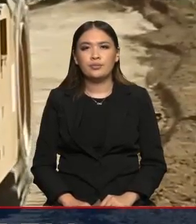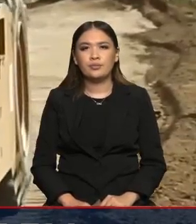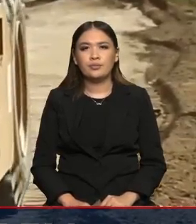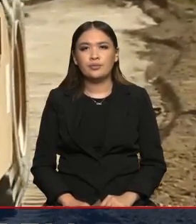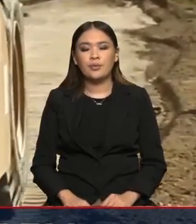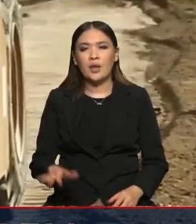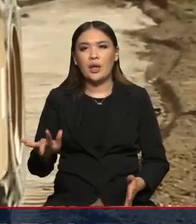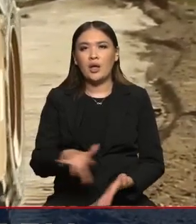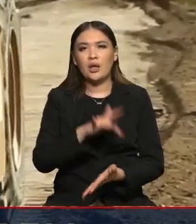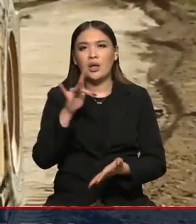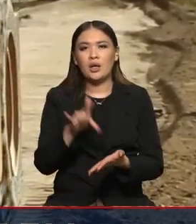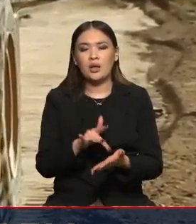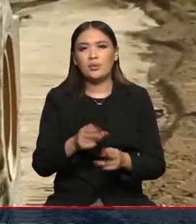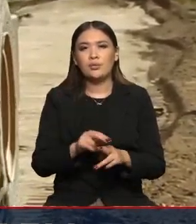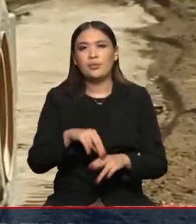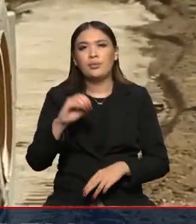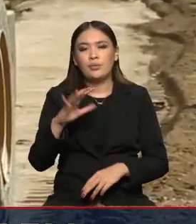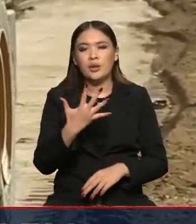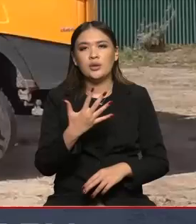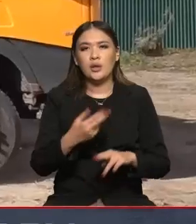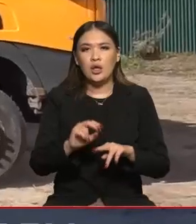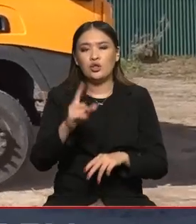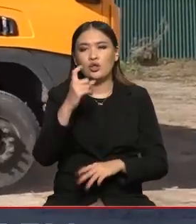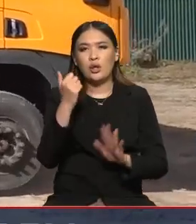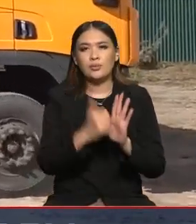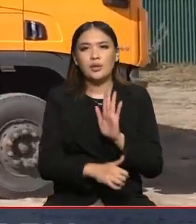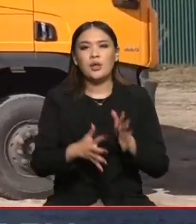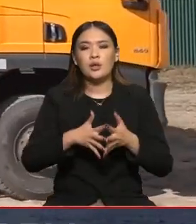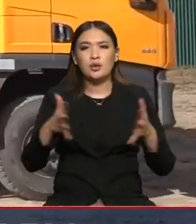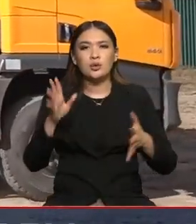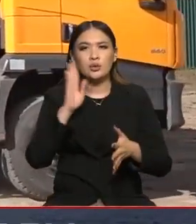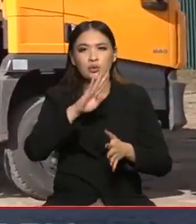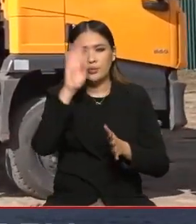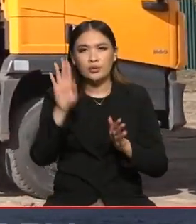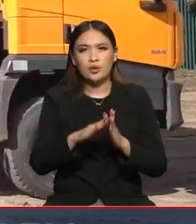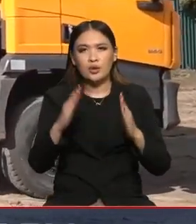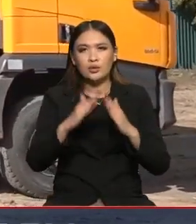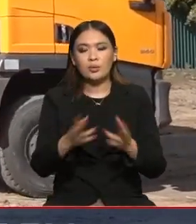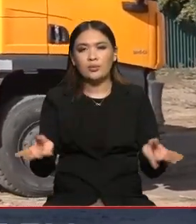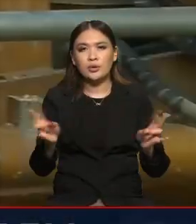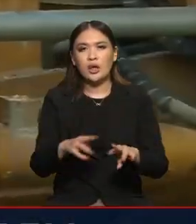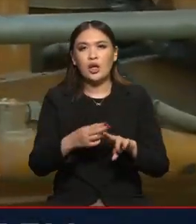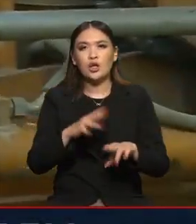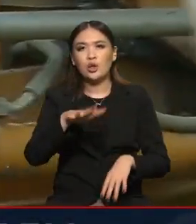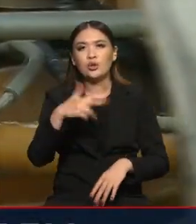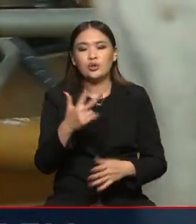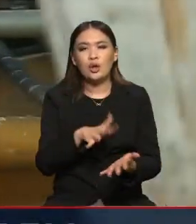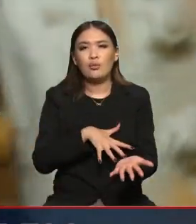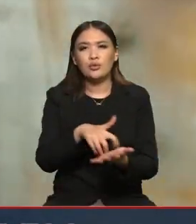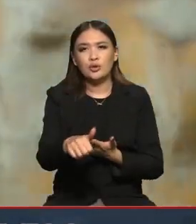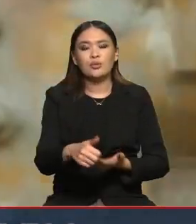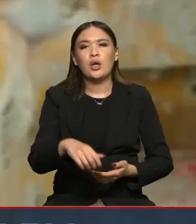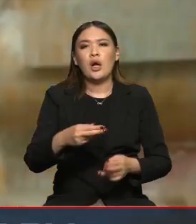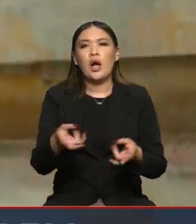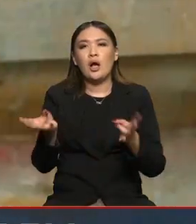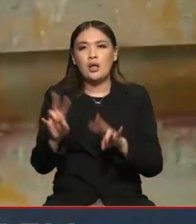Қалар кесіндегі Бескөл ауылында көктемде 160-тан астам үй су астында қалған. Бүгінге дейін оның 53-і бұзылып, қалғаны қайта